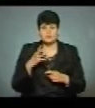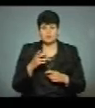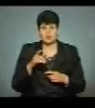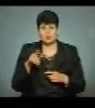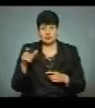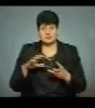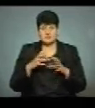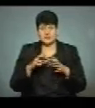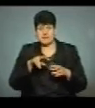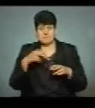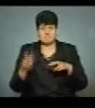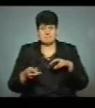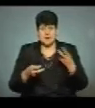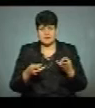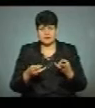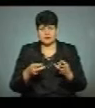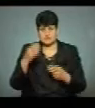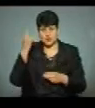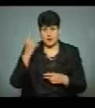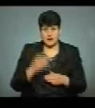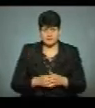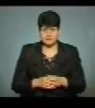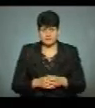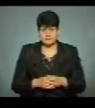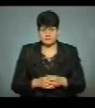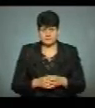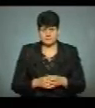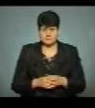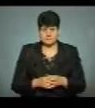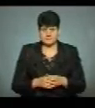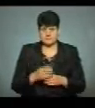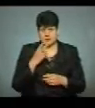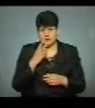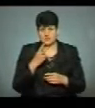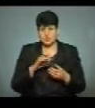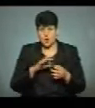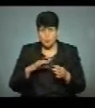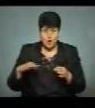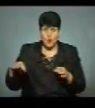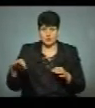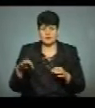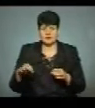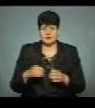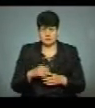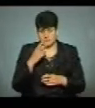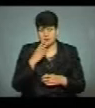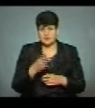людям на голови згори. Ми бачили, городини взяли вишку на голову, замовили, що не